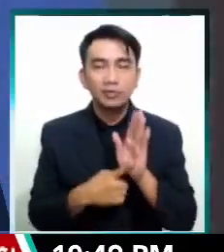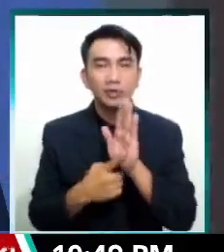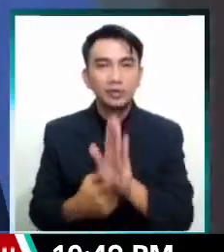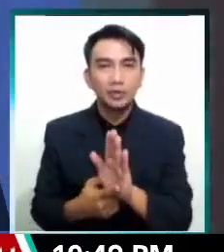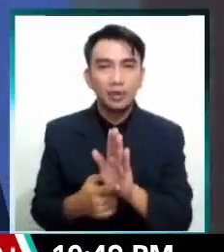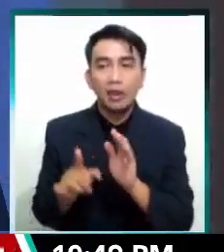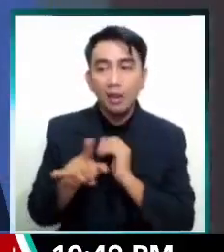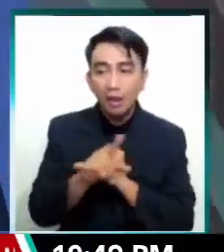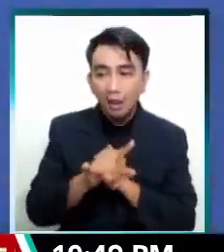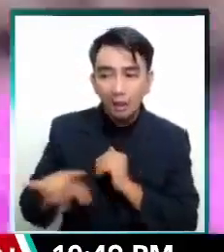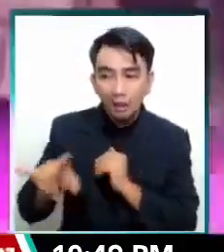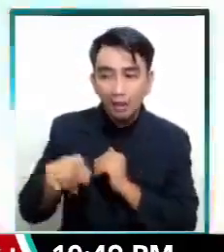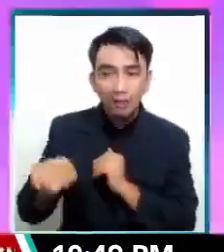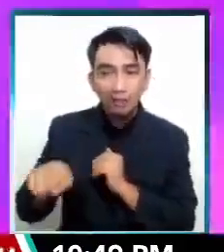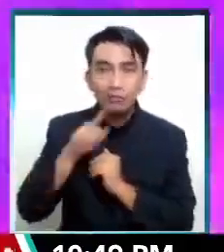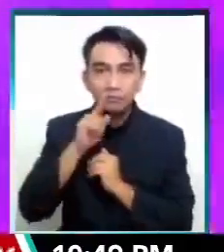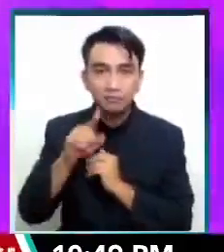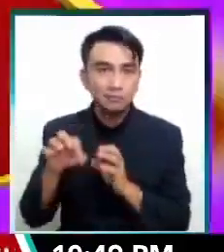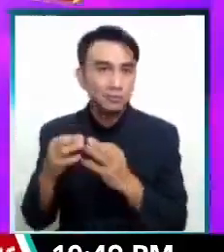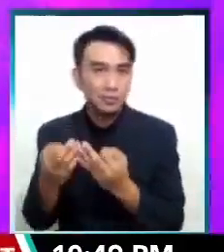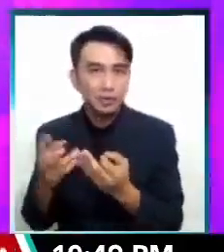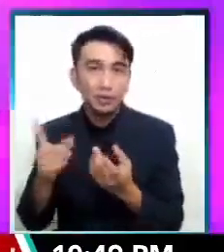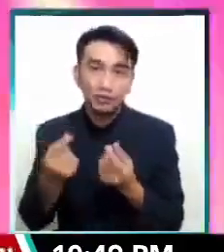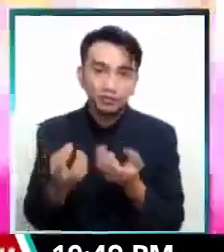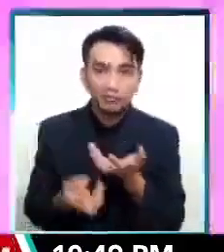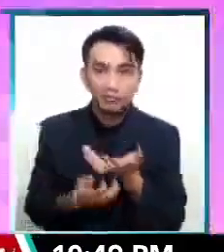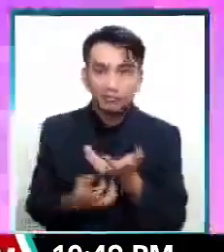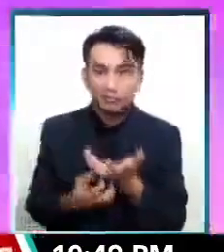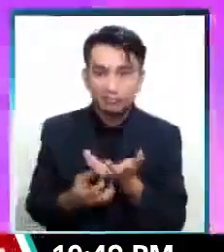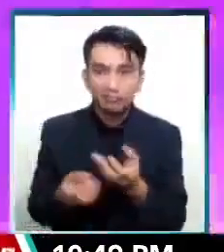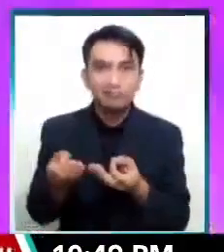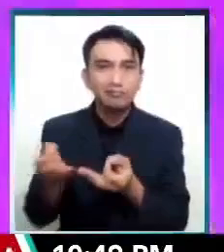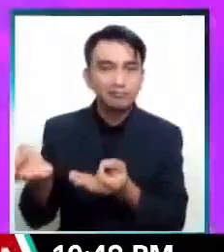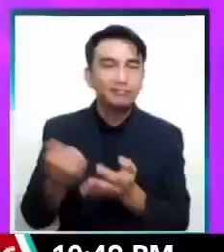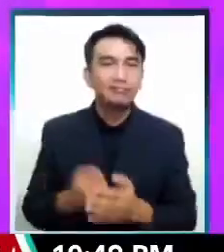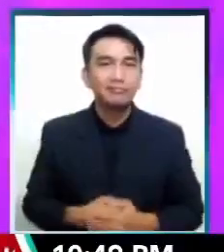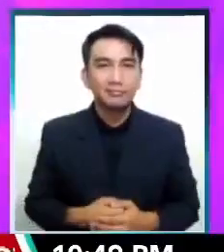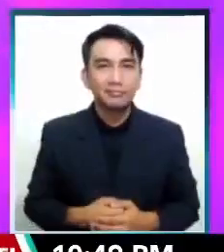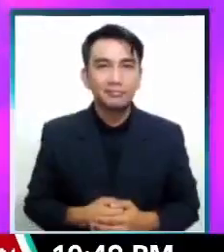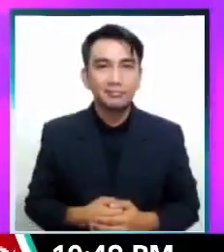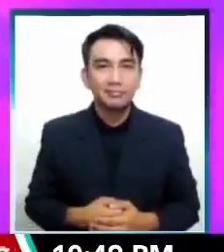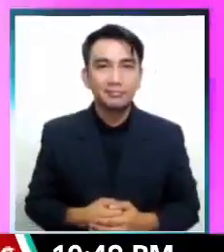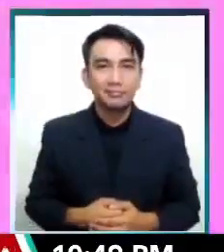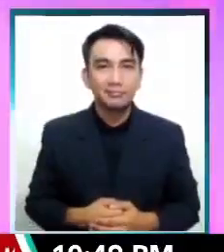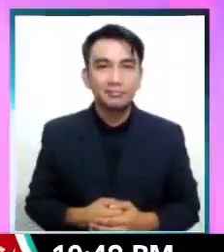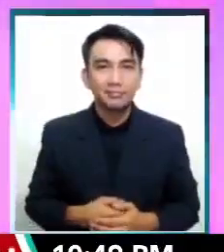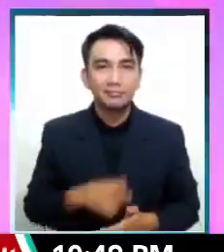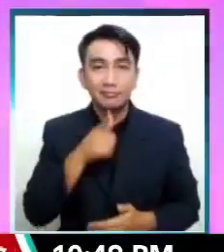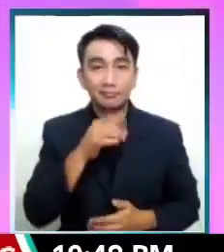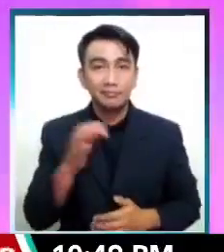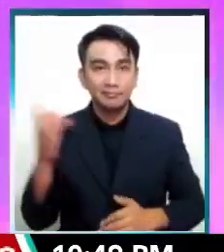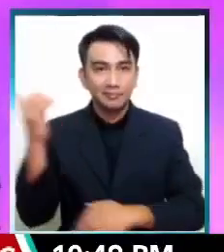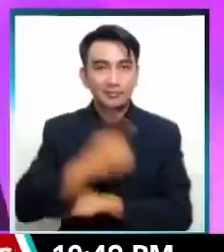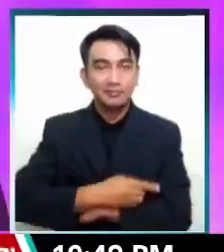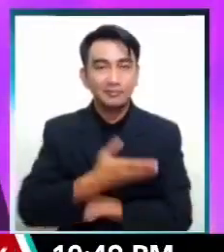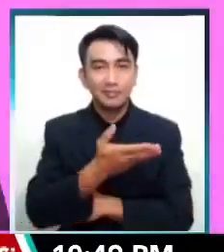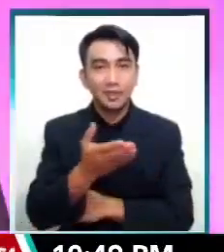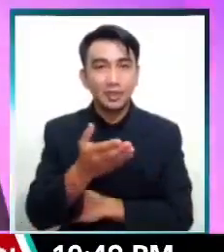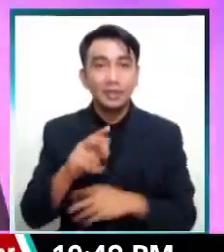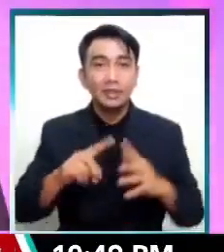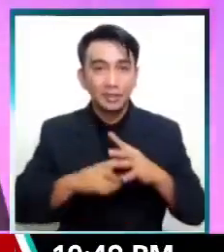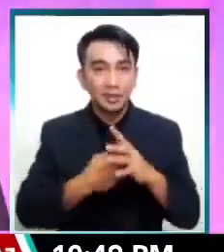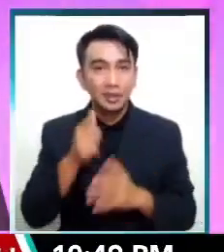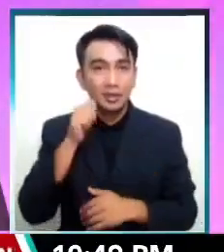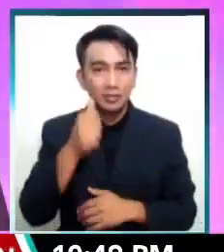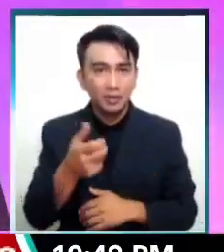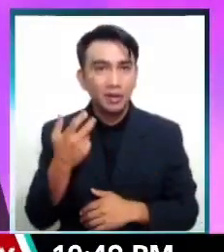sa importante sa'yo, di ba? It's your lucky day! Simula bukas, mapapanood